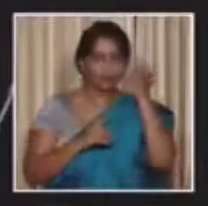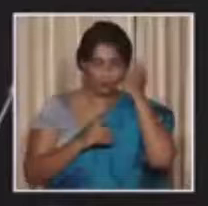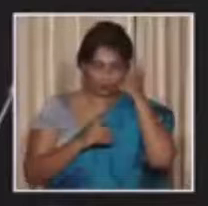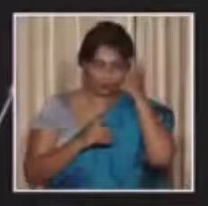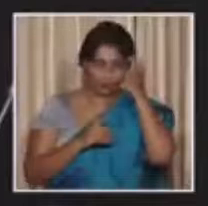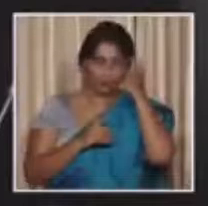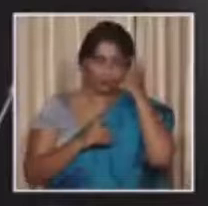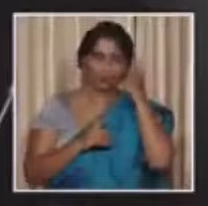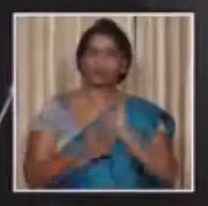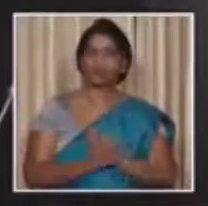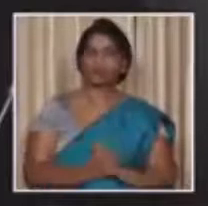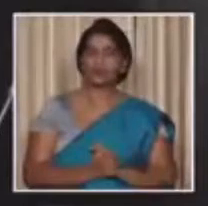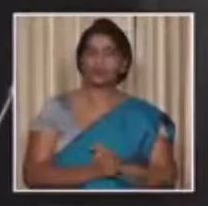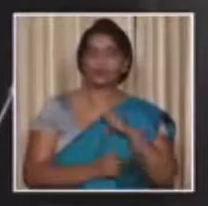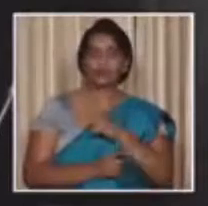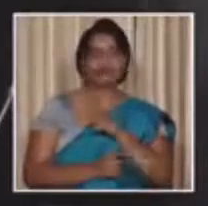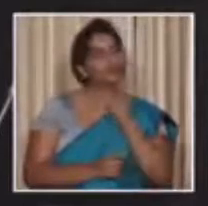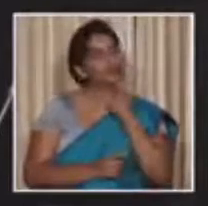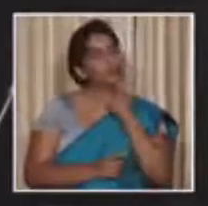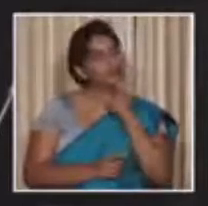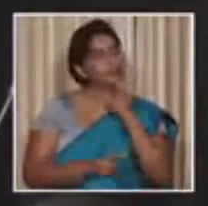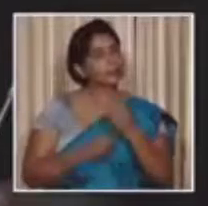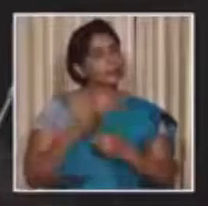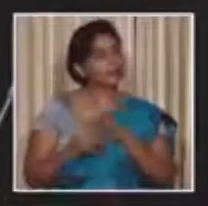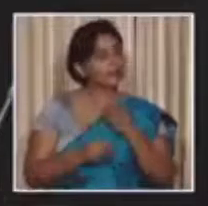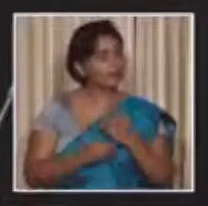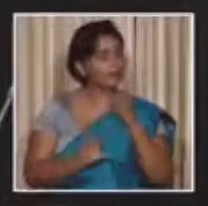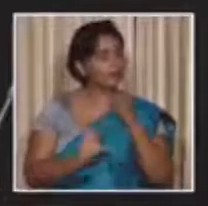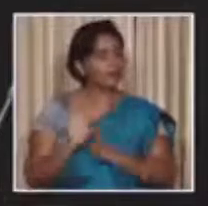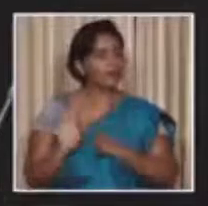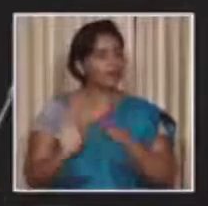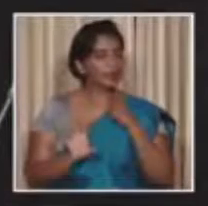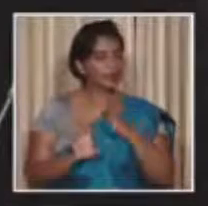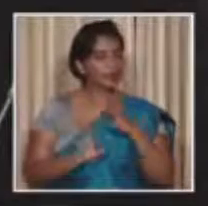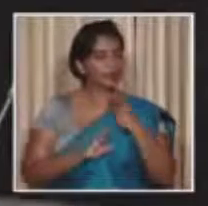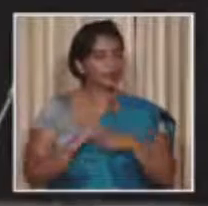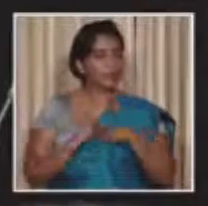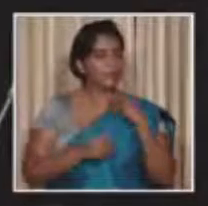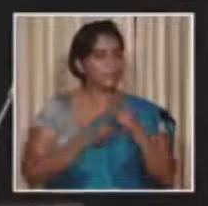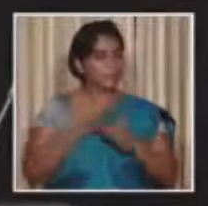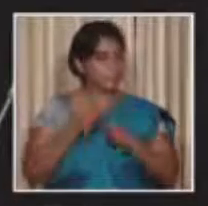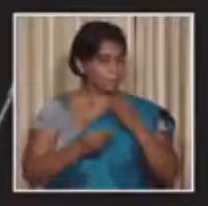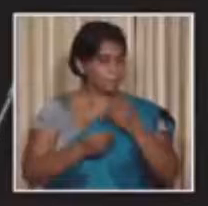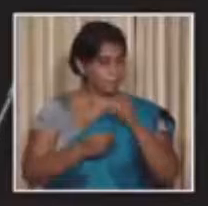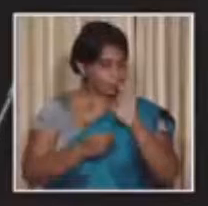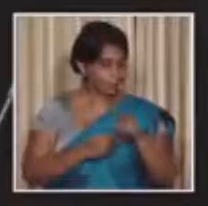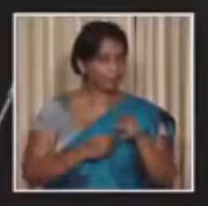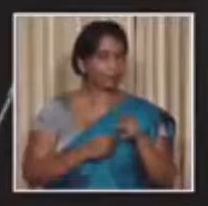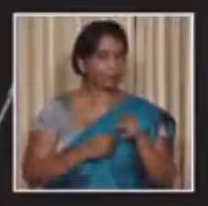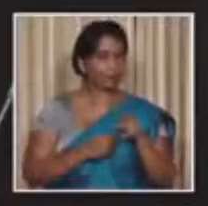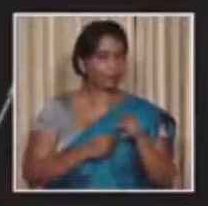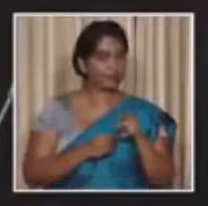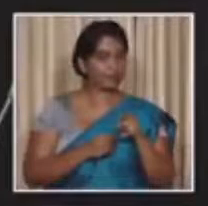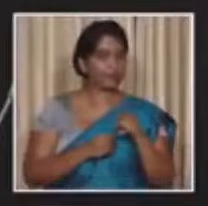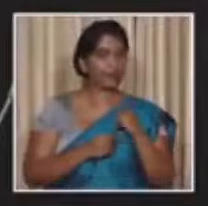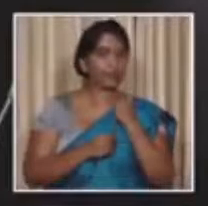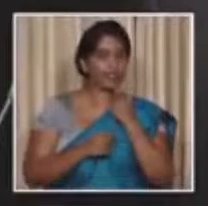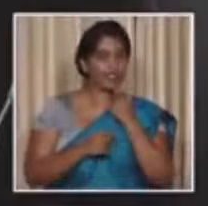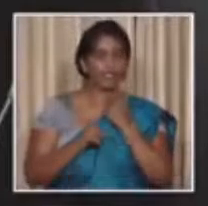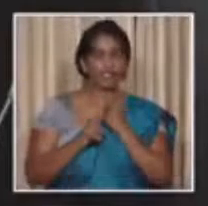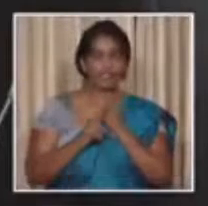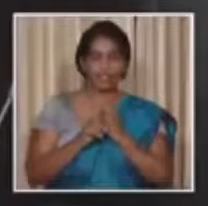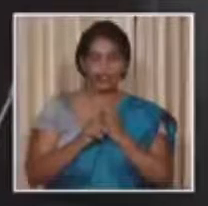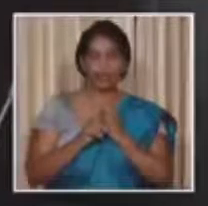කාරණයක්. එම තේ නිෂ්පාදනය වාර්ෂිකව මේ රටේ නිෂ්පාදනය කෙරෙන තේ කිලෝ මිලියන 300ට